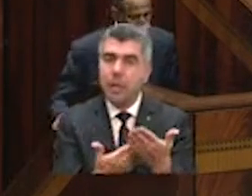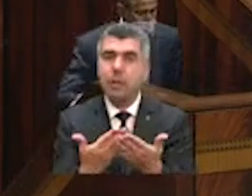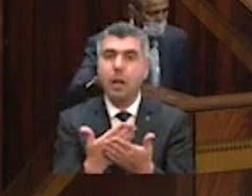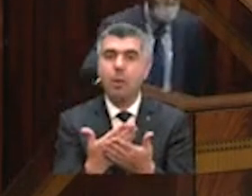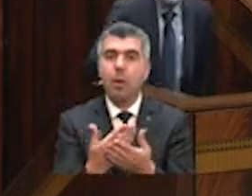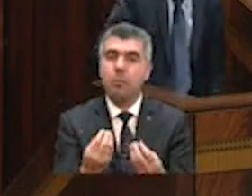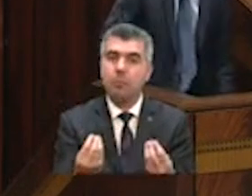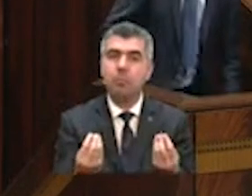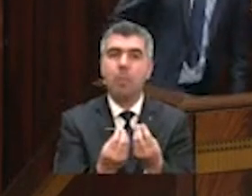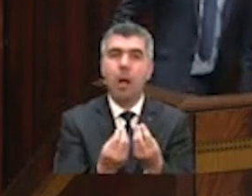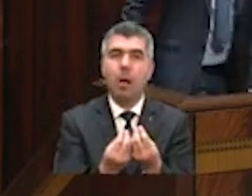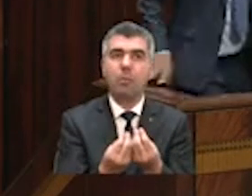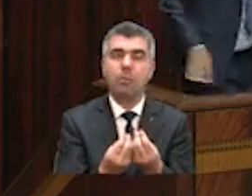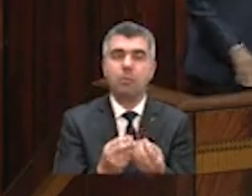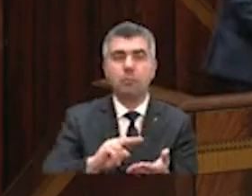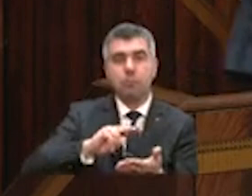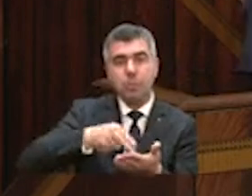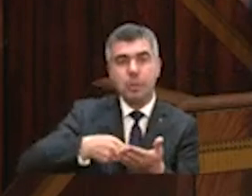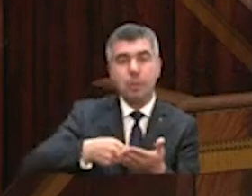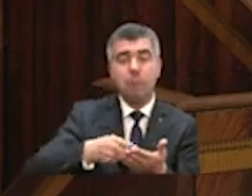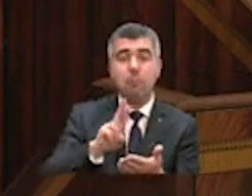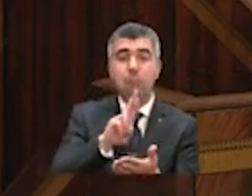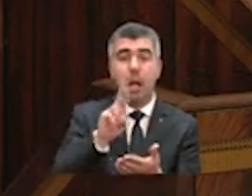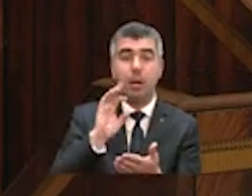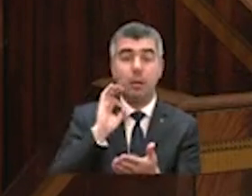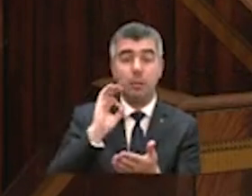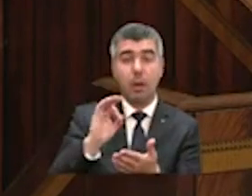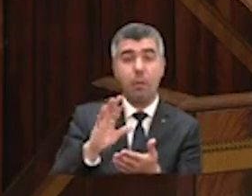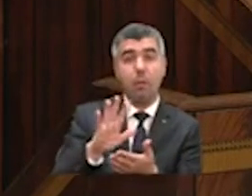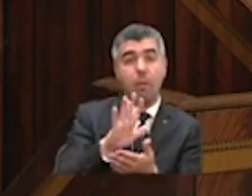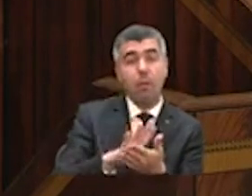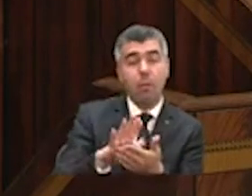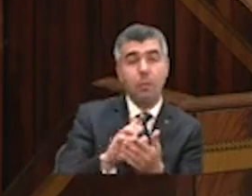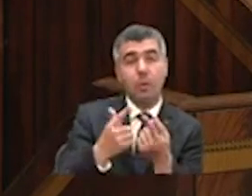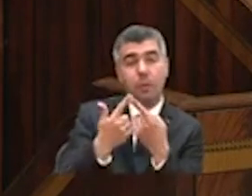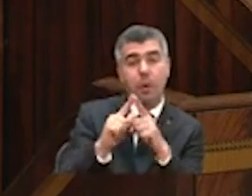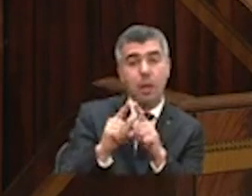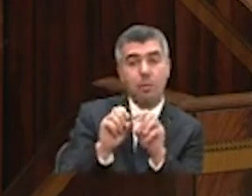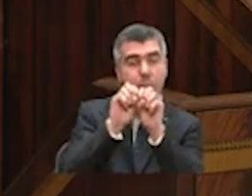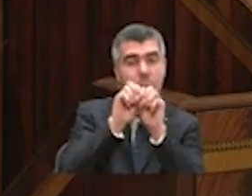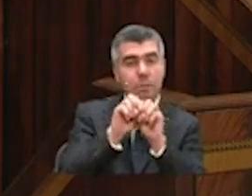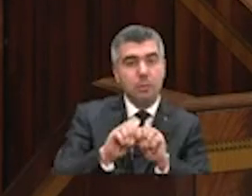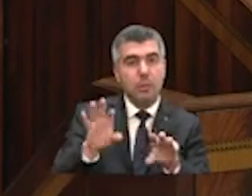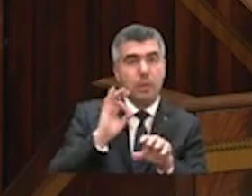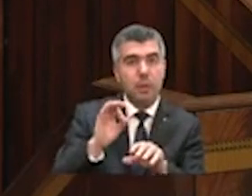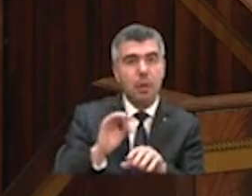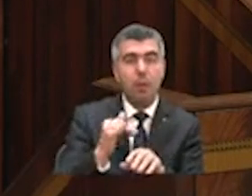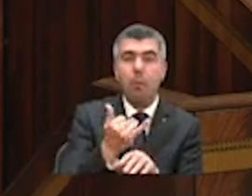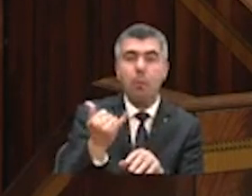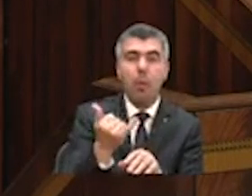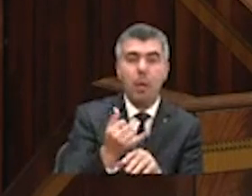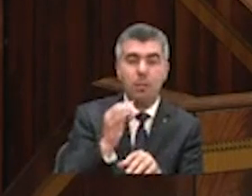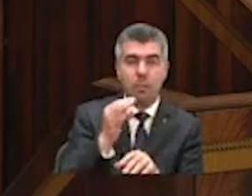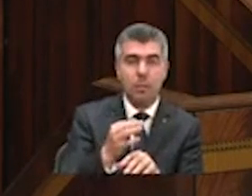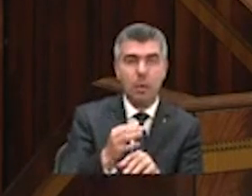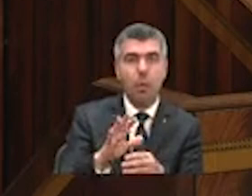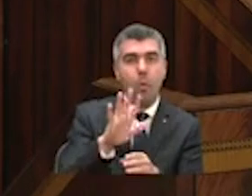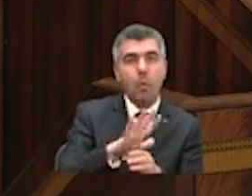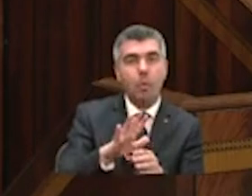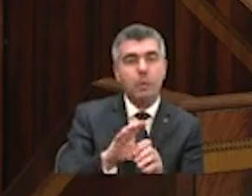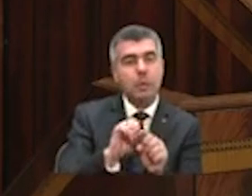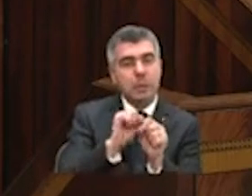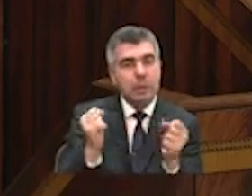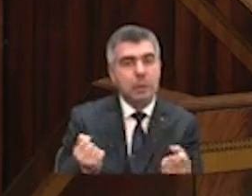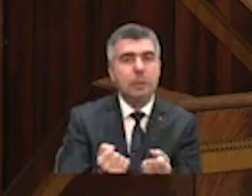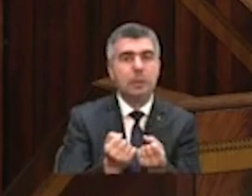بمقتضى قرار ملكي وتشاورية على مستوى التراب الوطني والذي نادى ووعد بنهضة